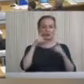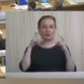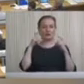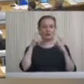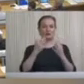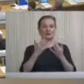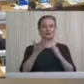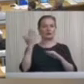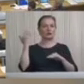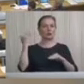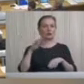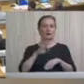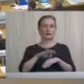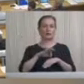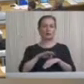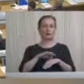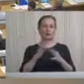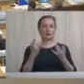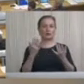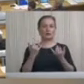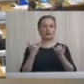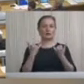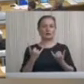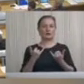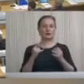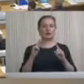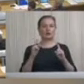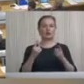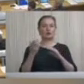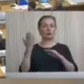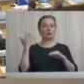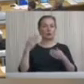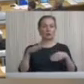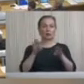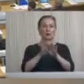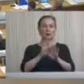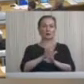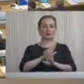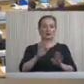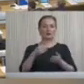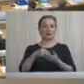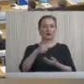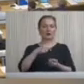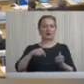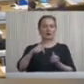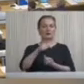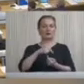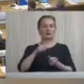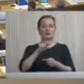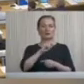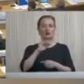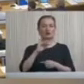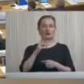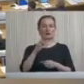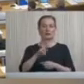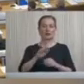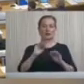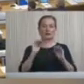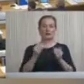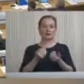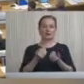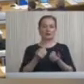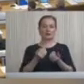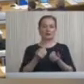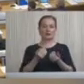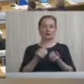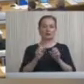Але я її не перебільшую. А особливо, коли такі наслідки для всіх нас, це стосується кожної людини.